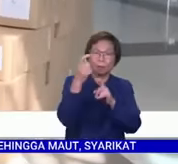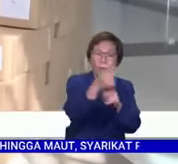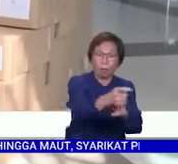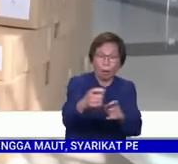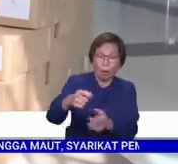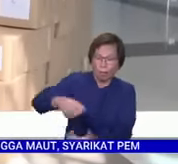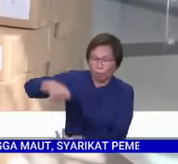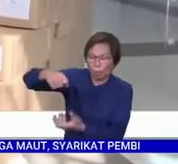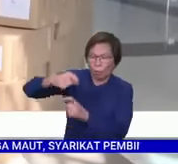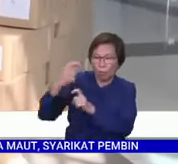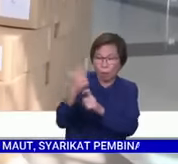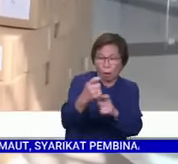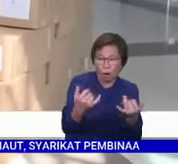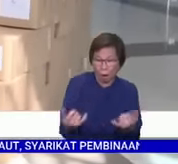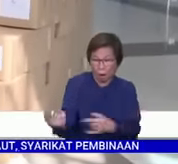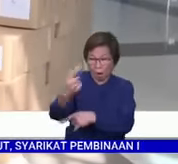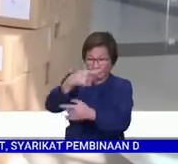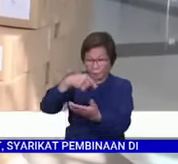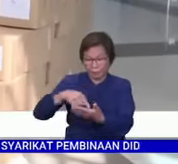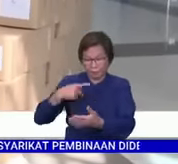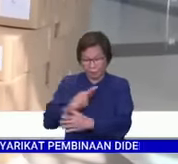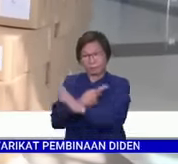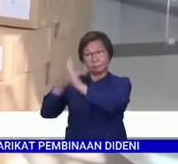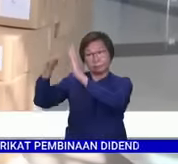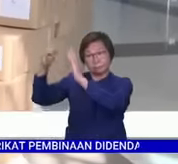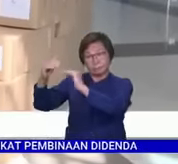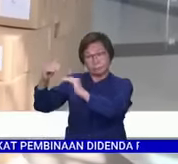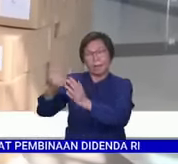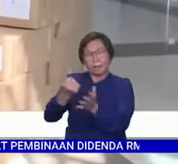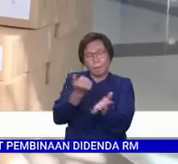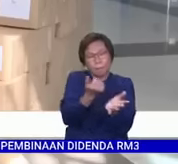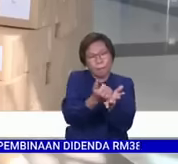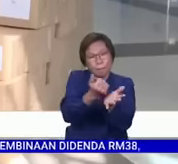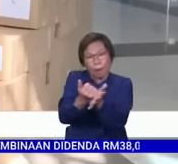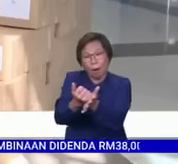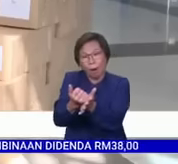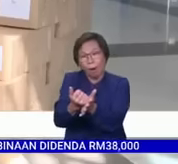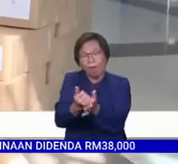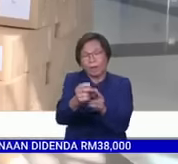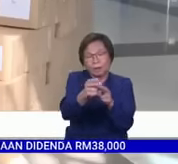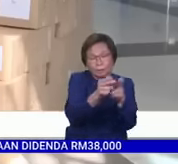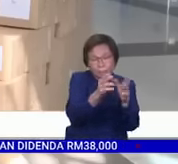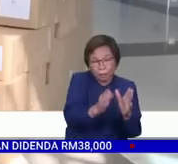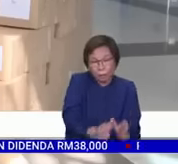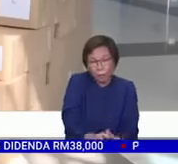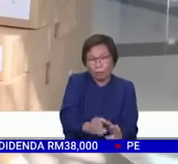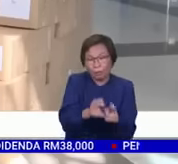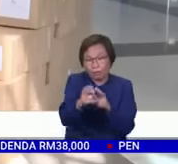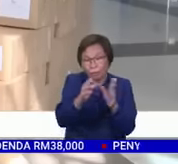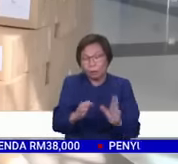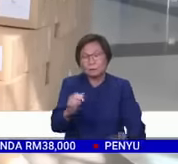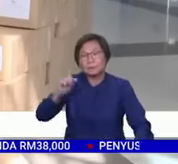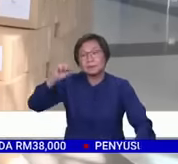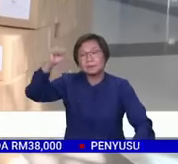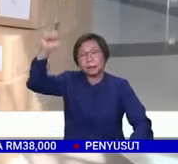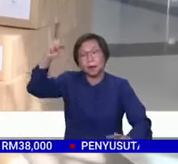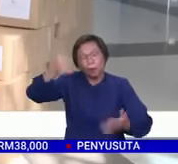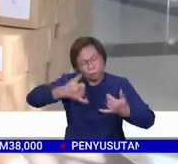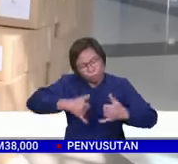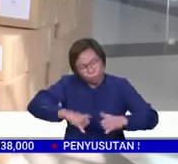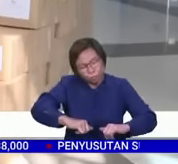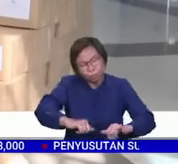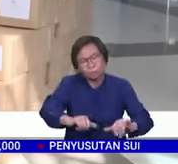tagihan bakul makanan pada hari ini kita harapkan semoga ianya dapat membantu melihat industri kreatif di Sabah meneruskan